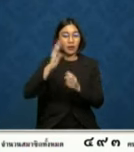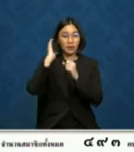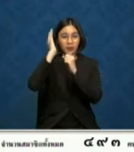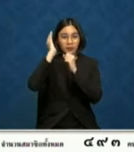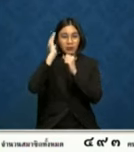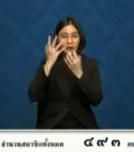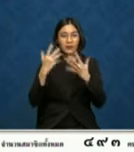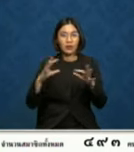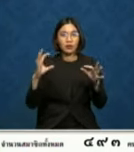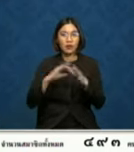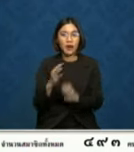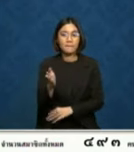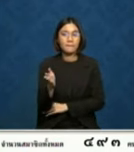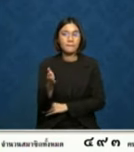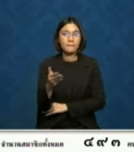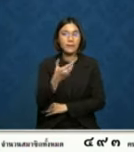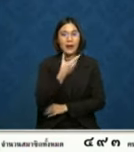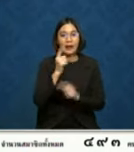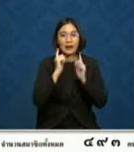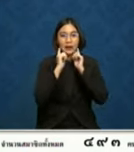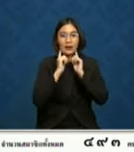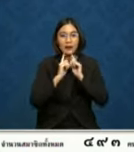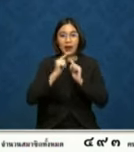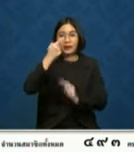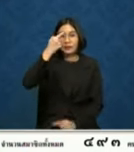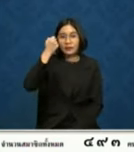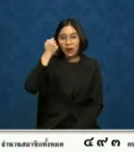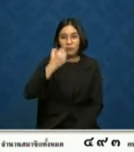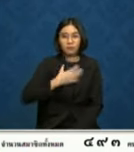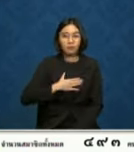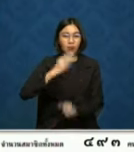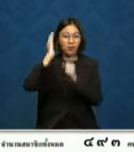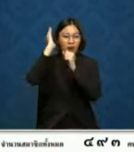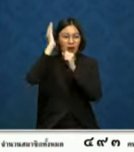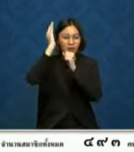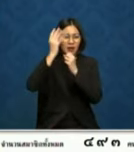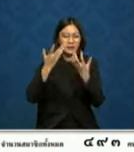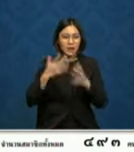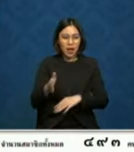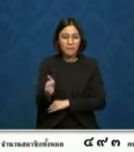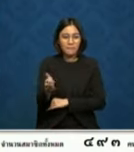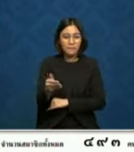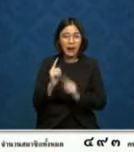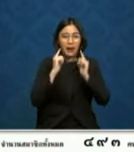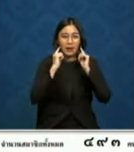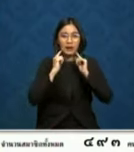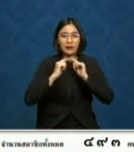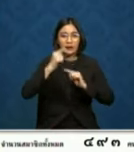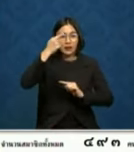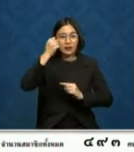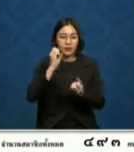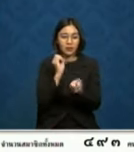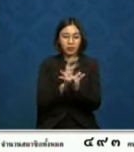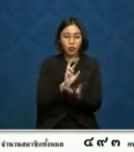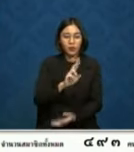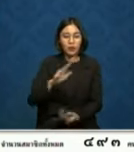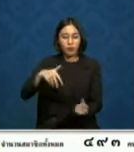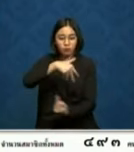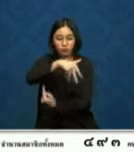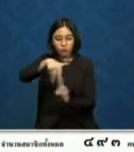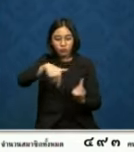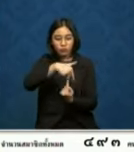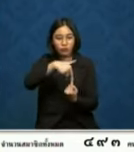เรื่องเปลาหมอปลาหมอคางดำนะครับแล้วผมก็เคยอภิปรายเกี่ยวกับปลาหมอคางดำที่มีการทำลายระบบนิเวศซึ่งถือเป็น